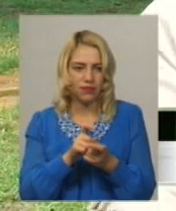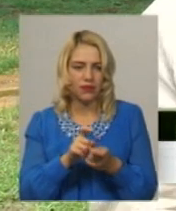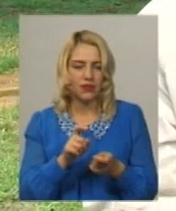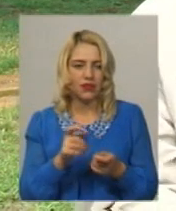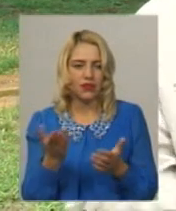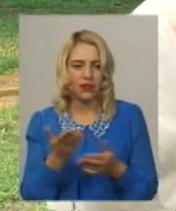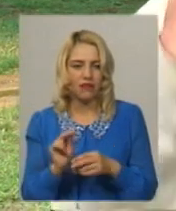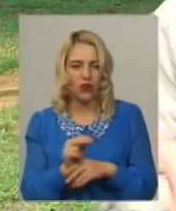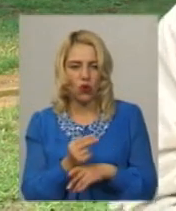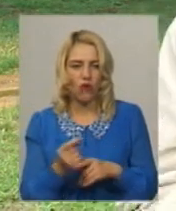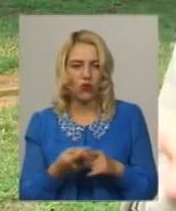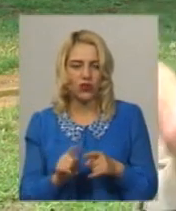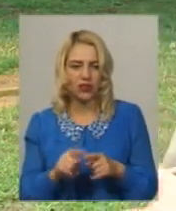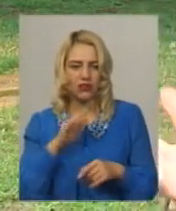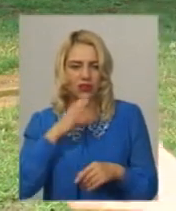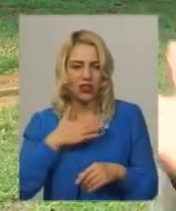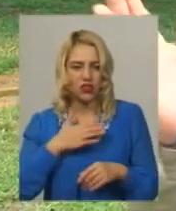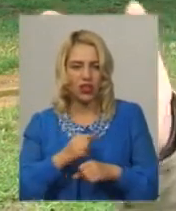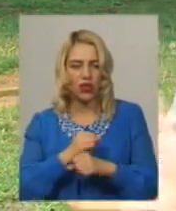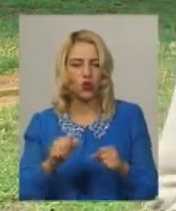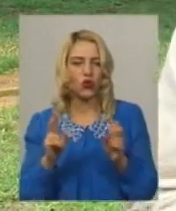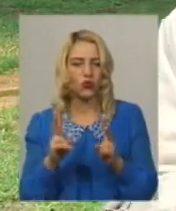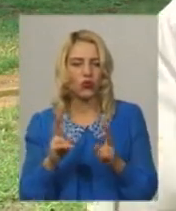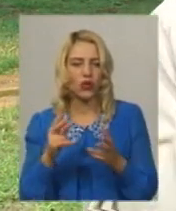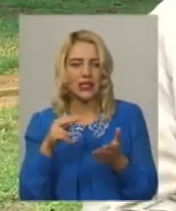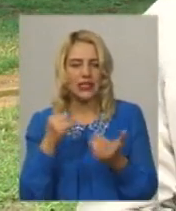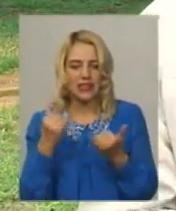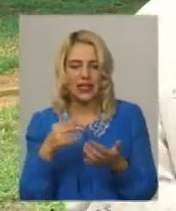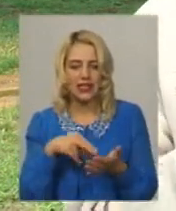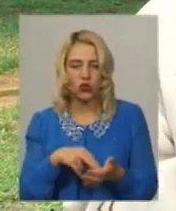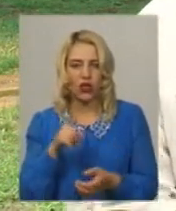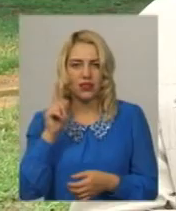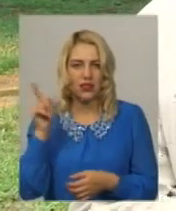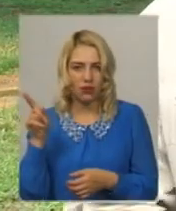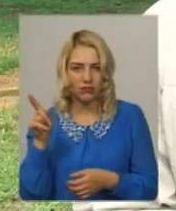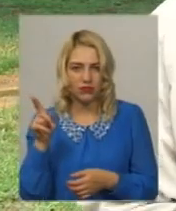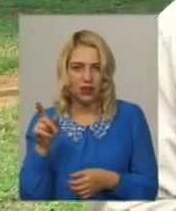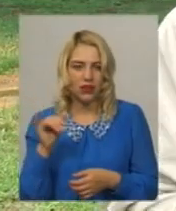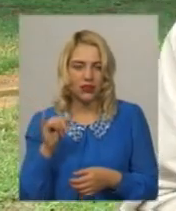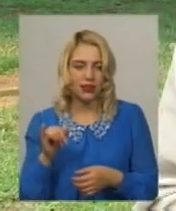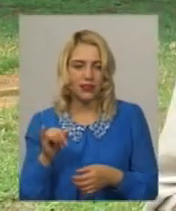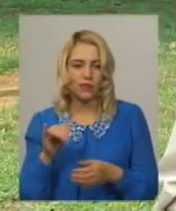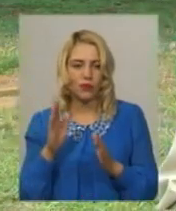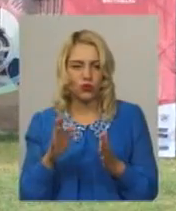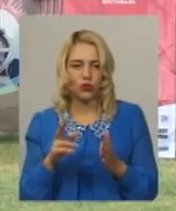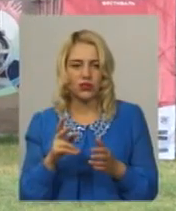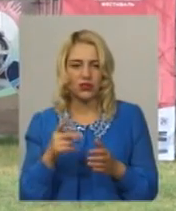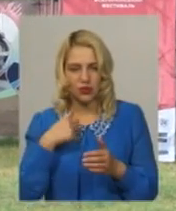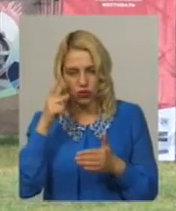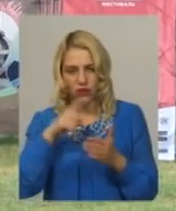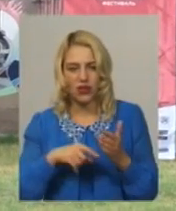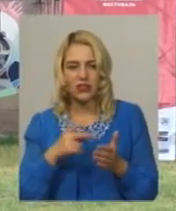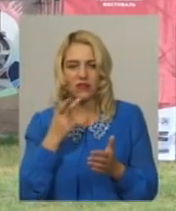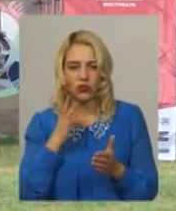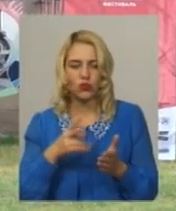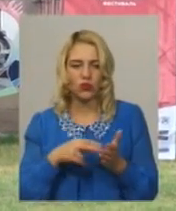який виховує тих наших героїв, які зараз там стоять, і які, я сподіваюся, будуть стояти завжди. До виступу на